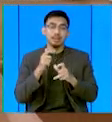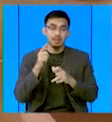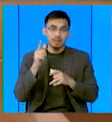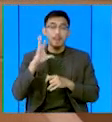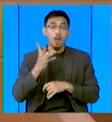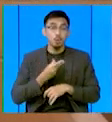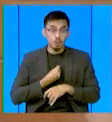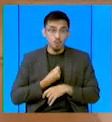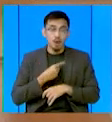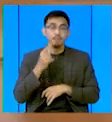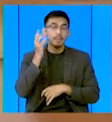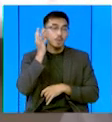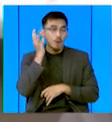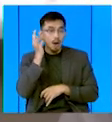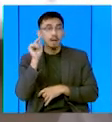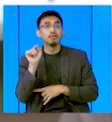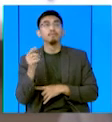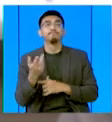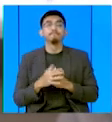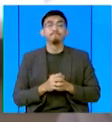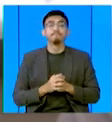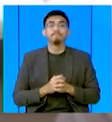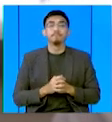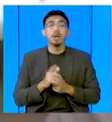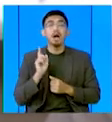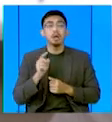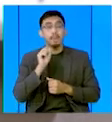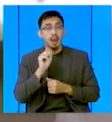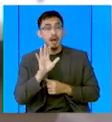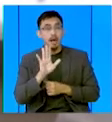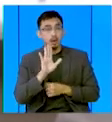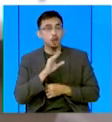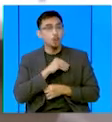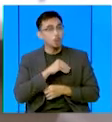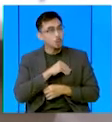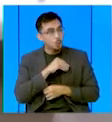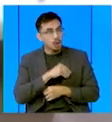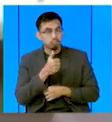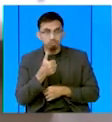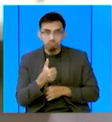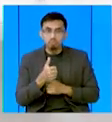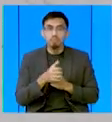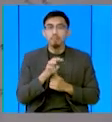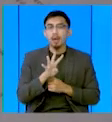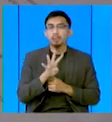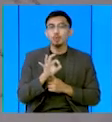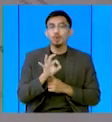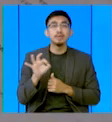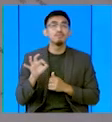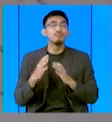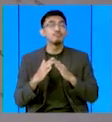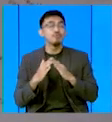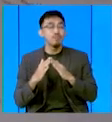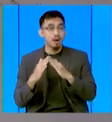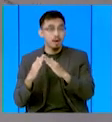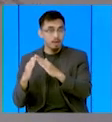mengaku dirugikan hingga 800 miliar rupiah dari perjanjian kerjasama pembangunan rumah sederhana sehat sebanyak 4.000 unit. Yang